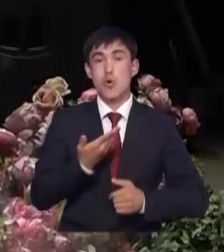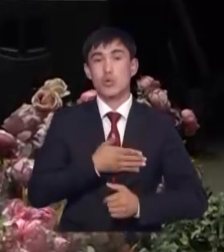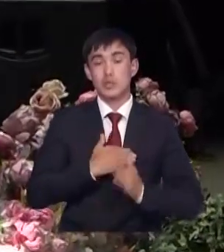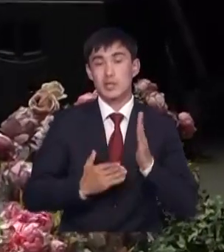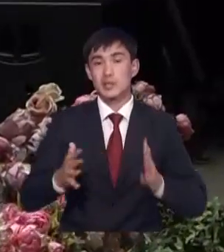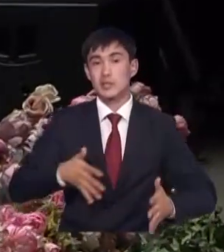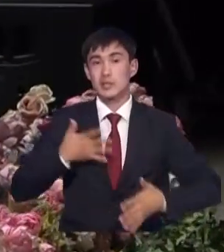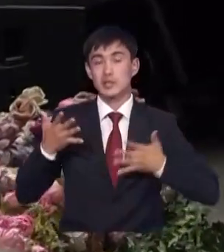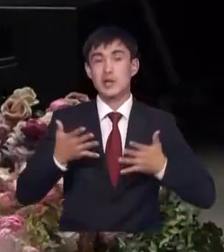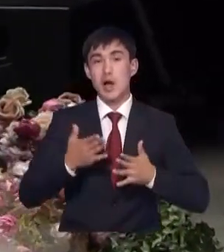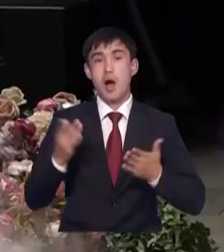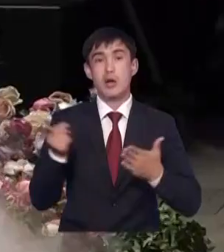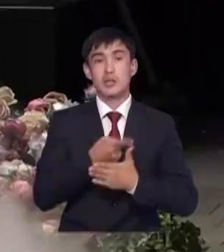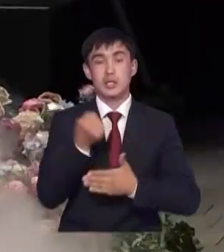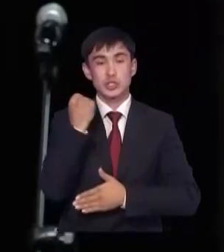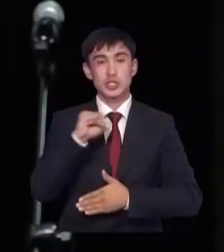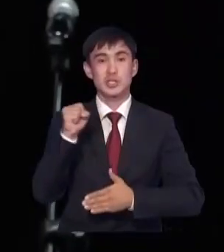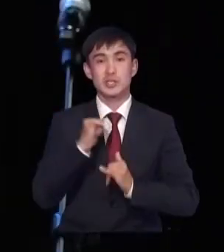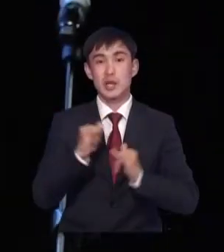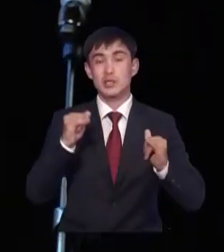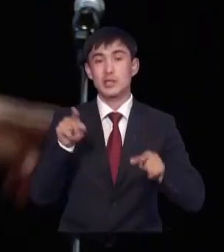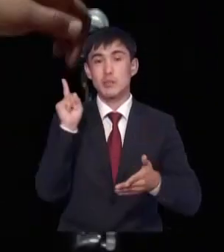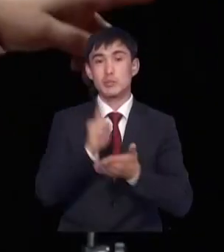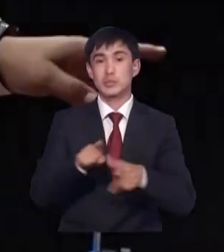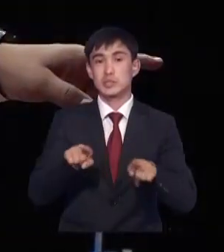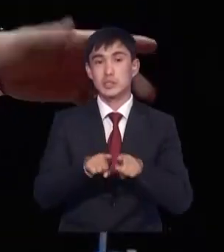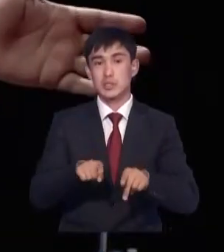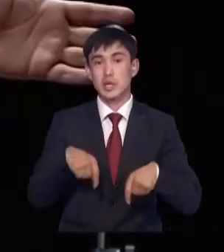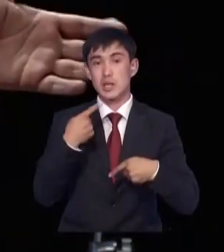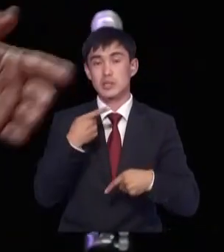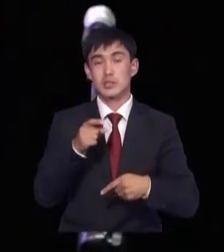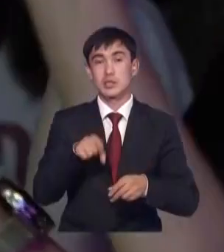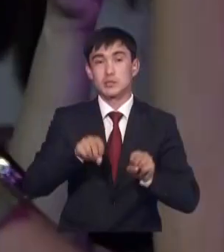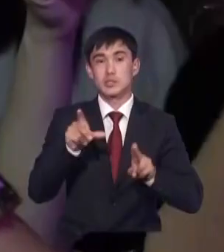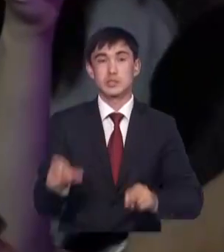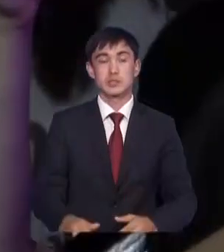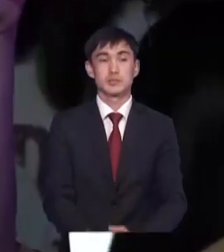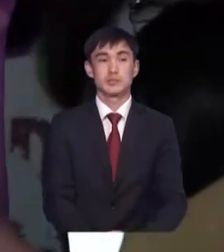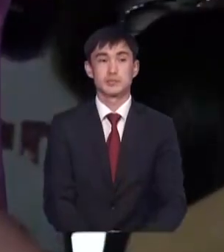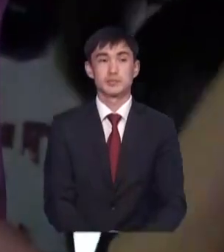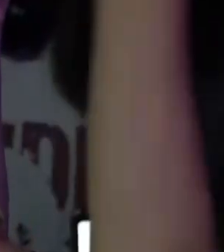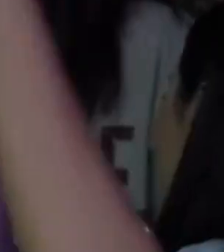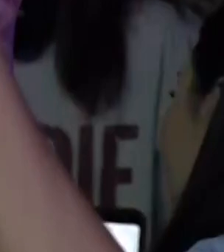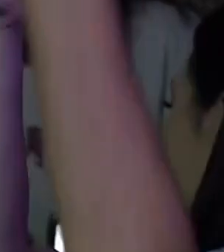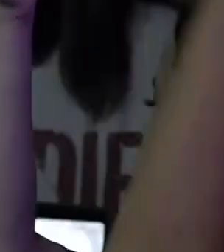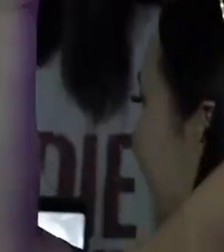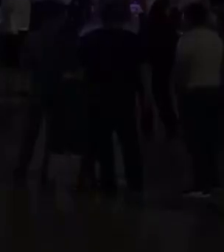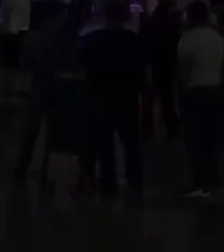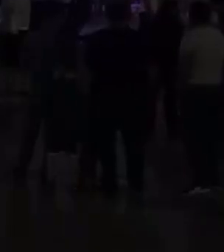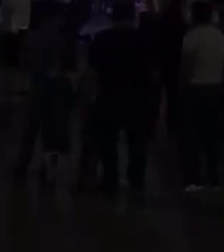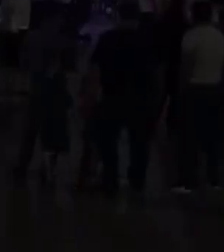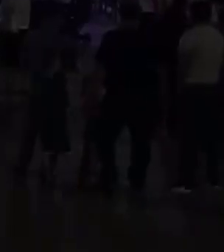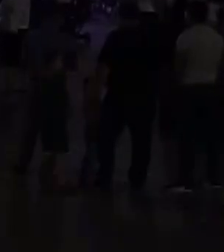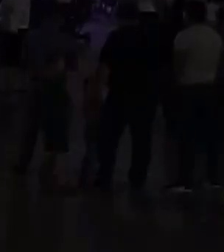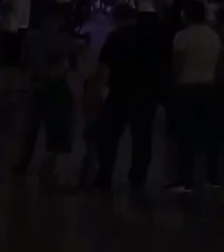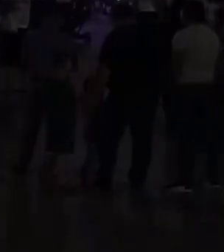рухтандырды. Аталған женіс, артылған аманат сынды, дейді көшбасшылар. Еркебұлан Жақыбай, Абзал Нүсіп,